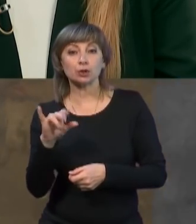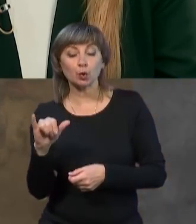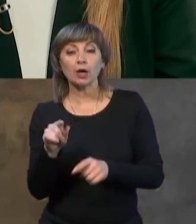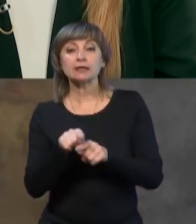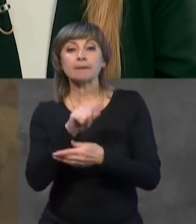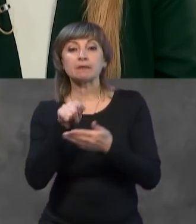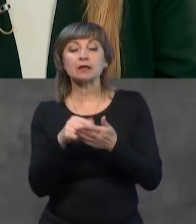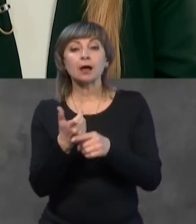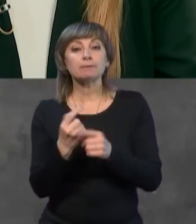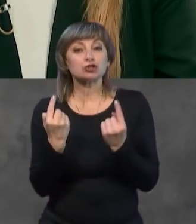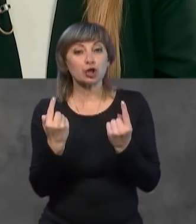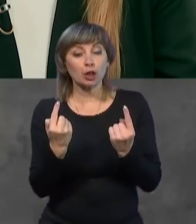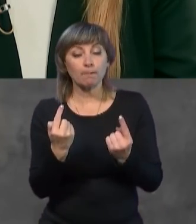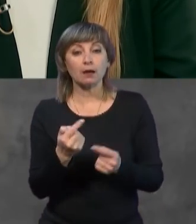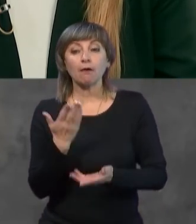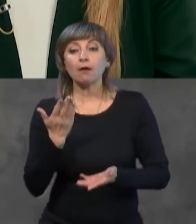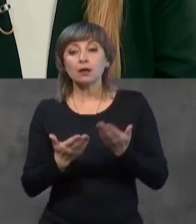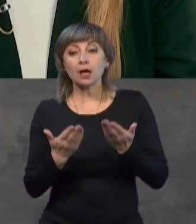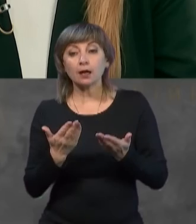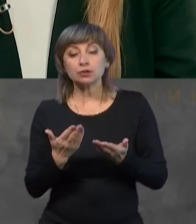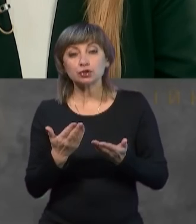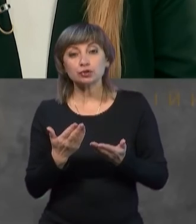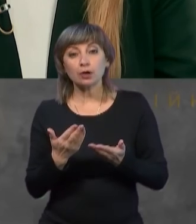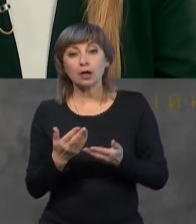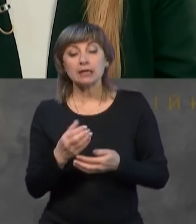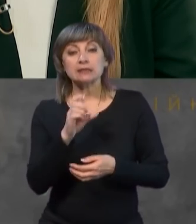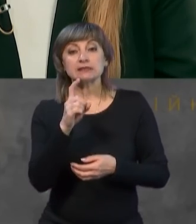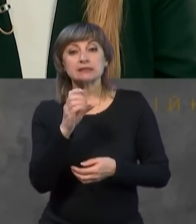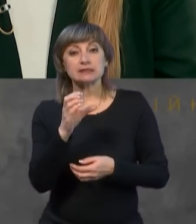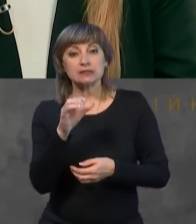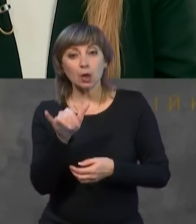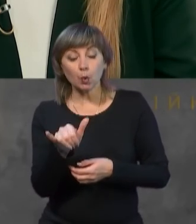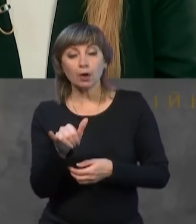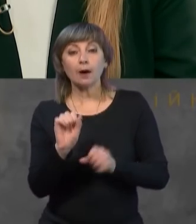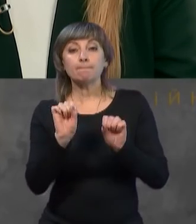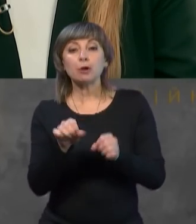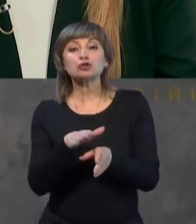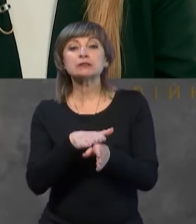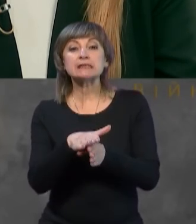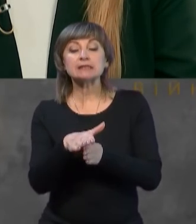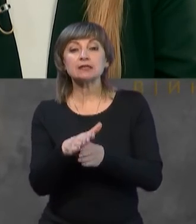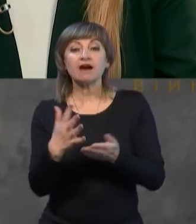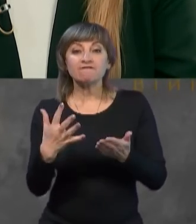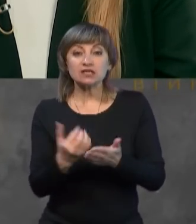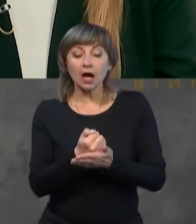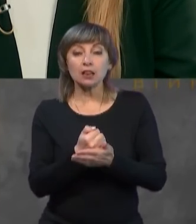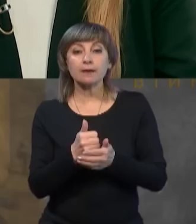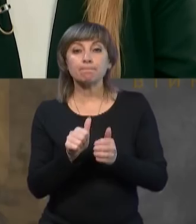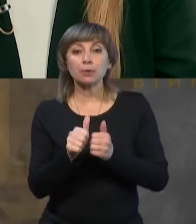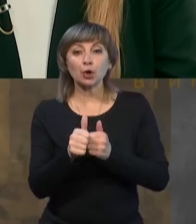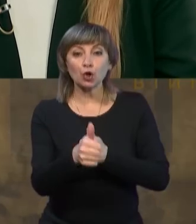більш глобальне. Якщо Збройні Сили України зможуть здійснити вдалий